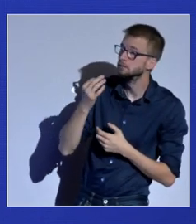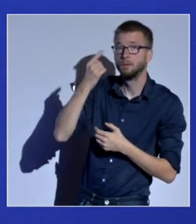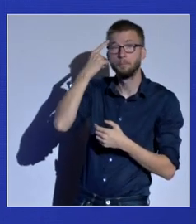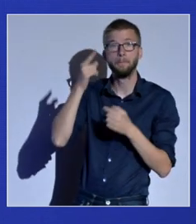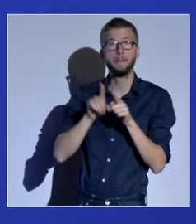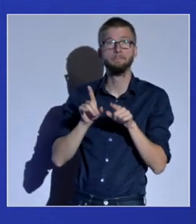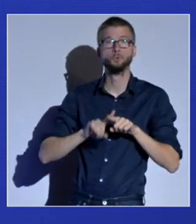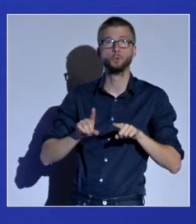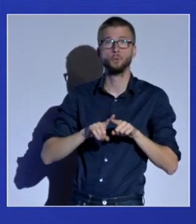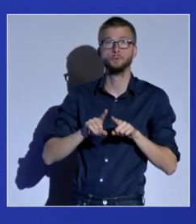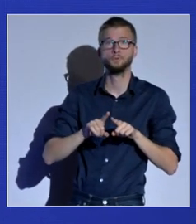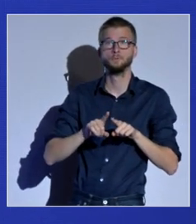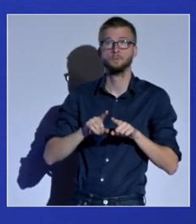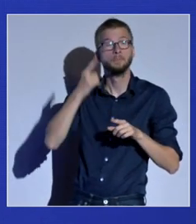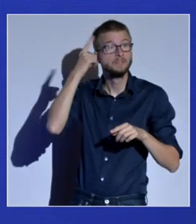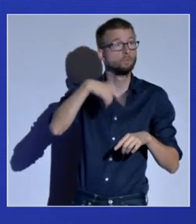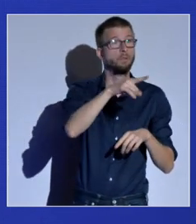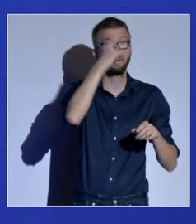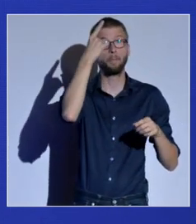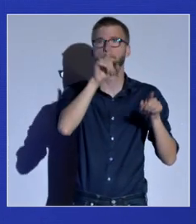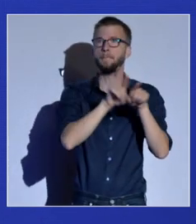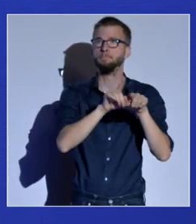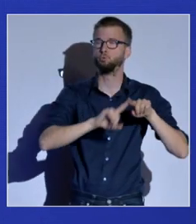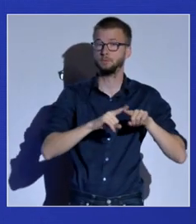dites en même temps qu'on ne pense plus rien.